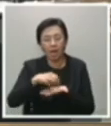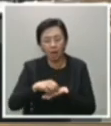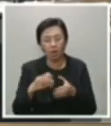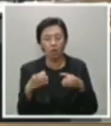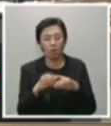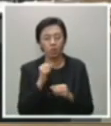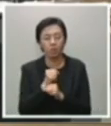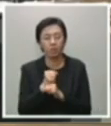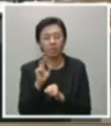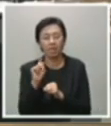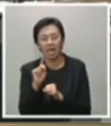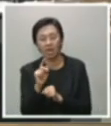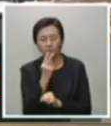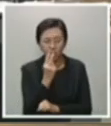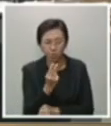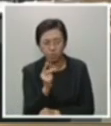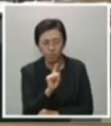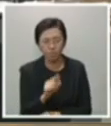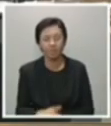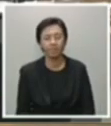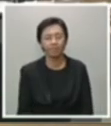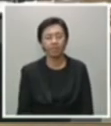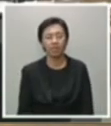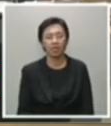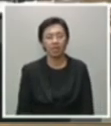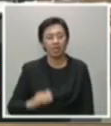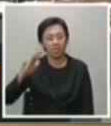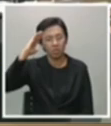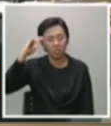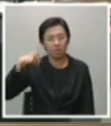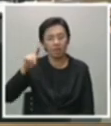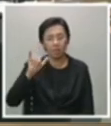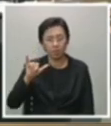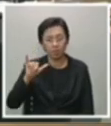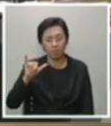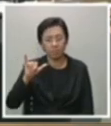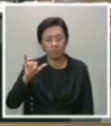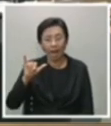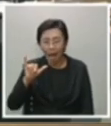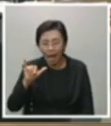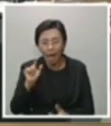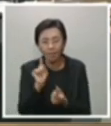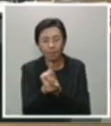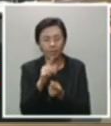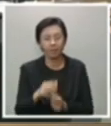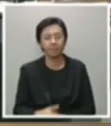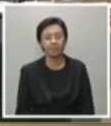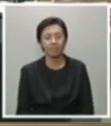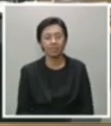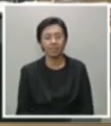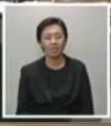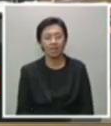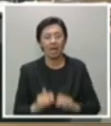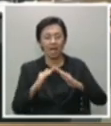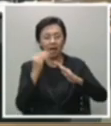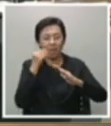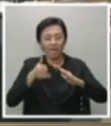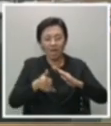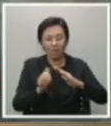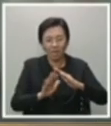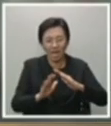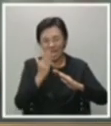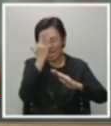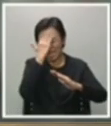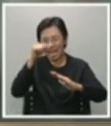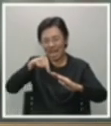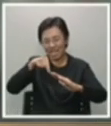ราเกาะติดตามพลเอกประยุทธ์จันทร์โอชาอยู่ เจอแล้วใช่ไหม เข้าถึงบ้านท่านไม่ได ้หน้าบ้านพักรับ